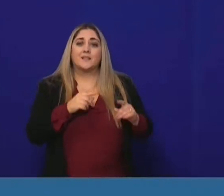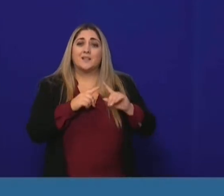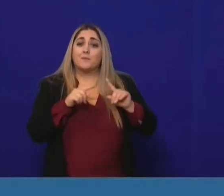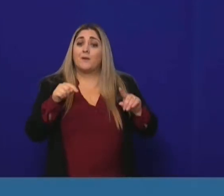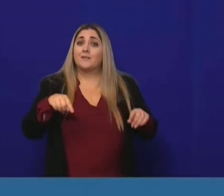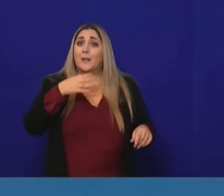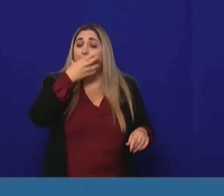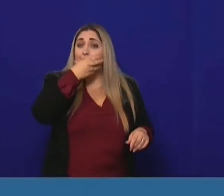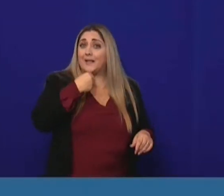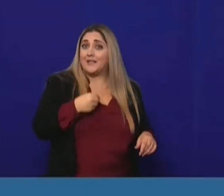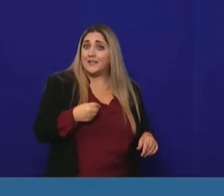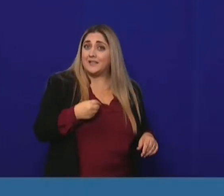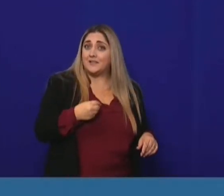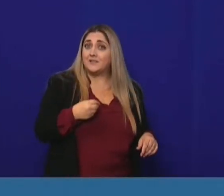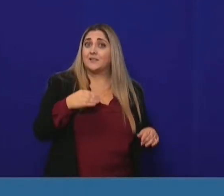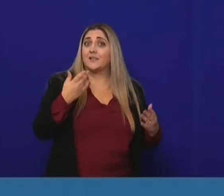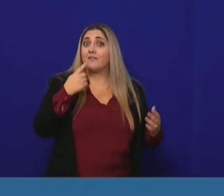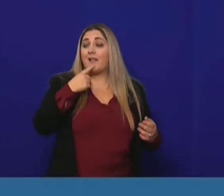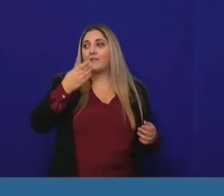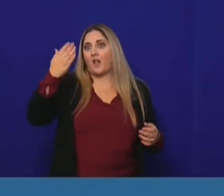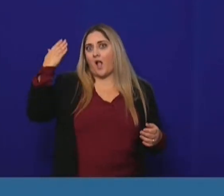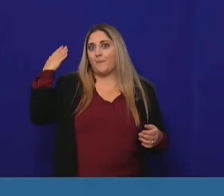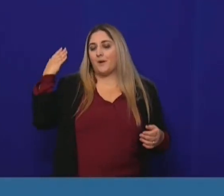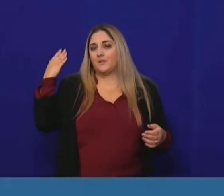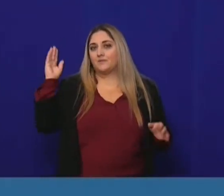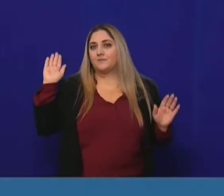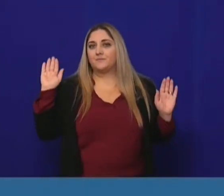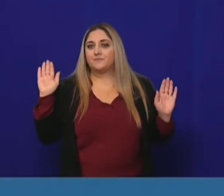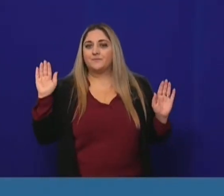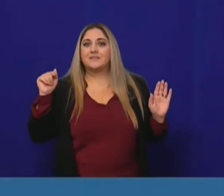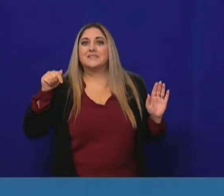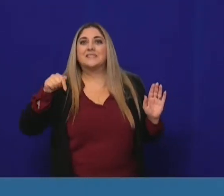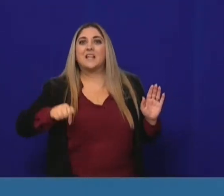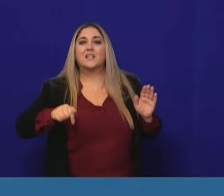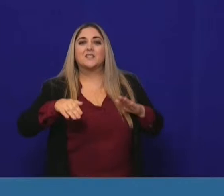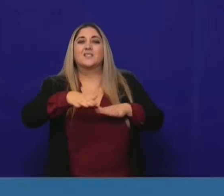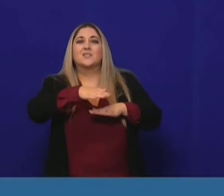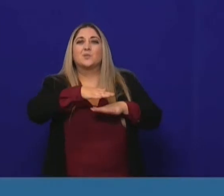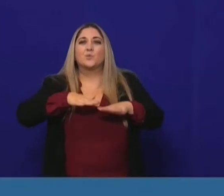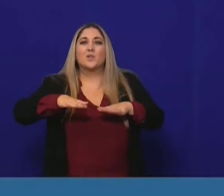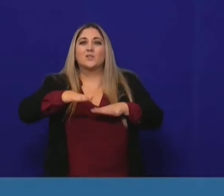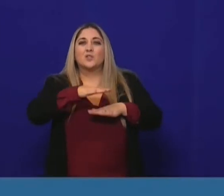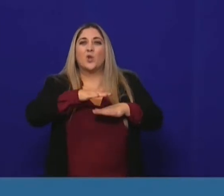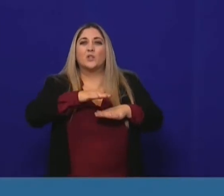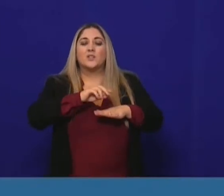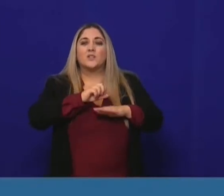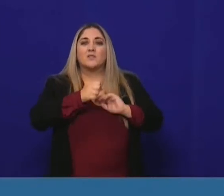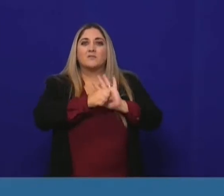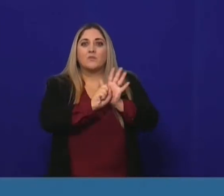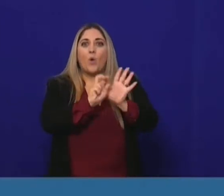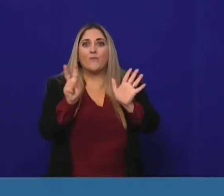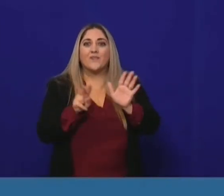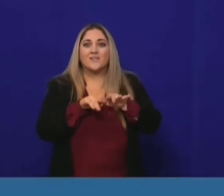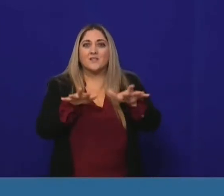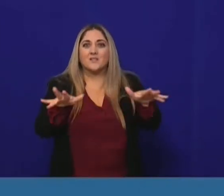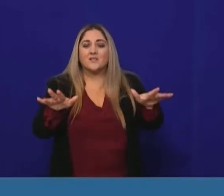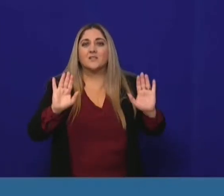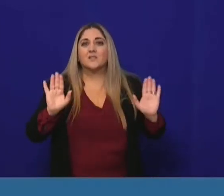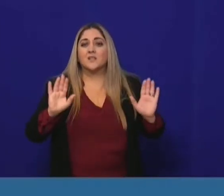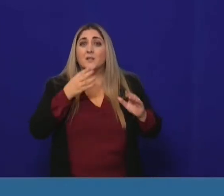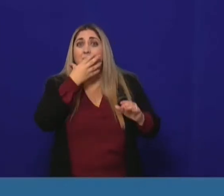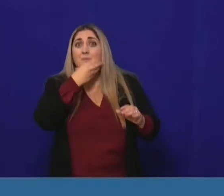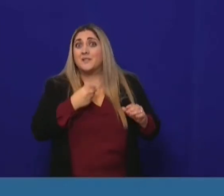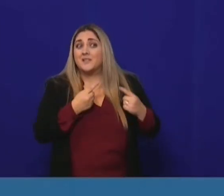il-miliet bħalma konna qegħdin ngħidu mill-bidu la darba qegħdin f'sitwazzjoni tal-pandemija, allura ħajkun